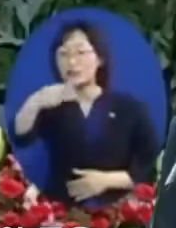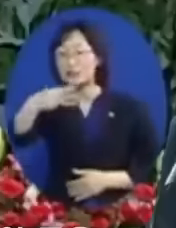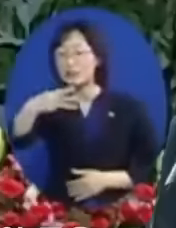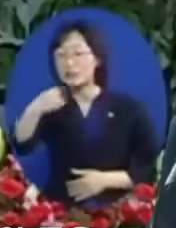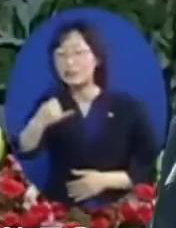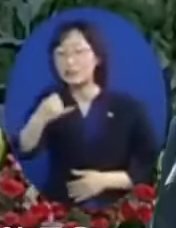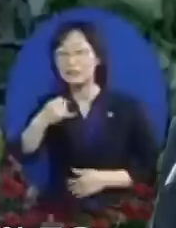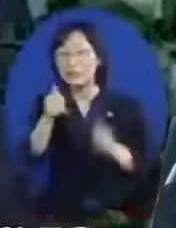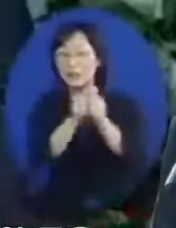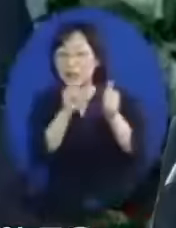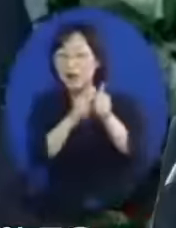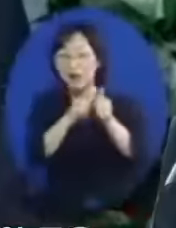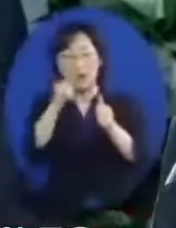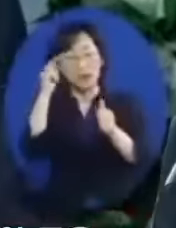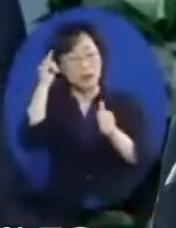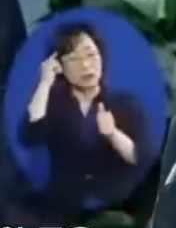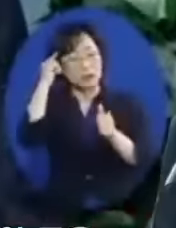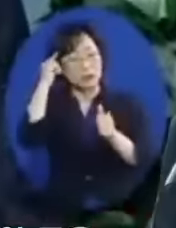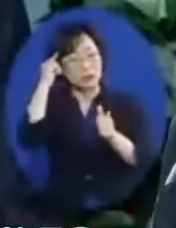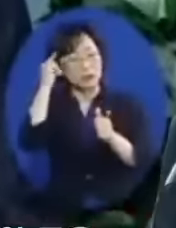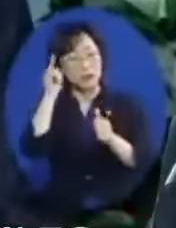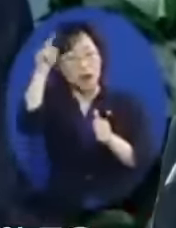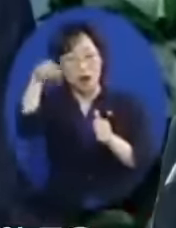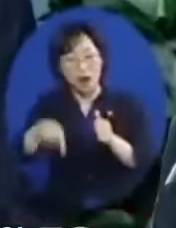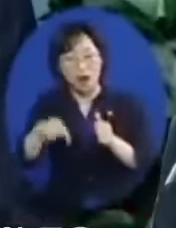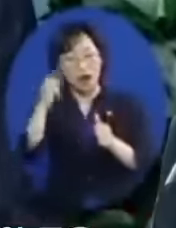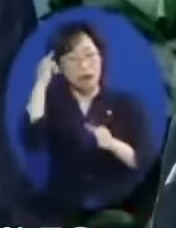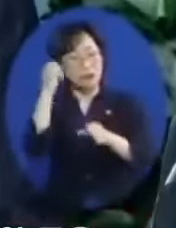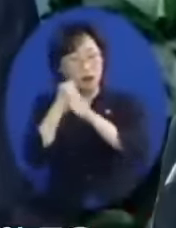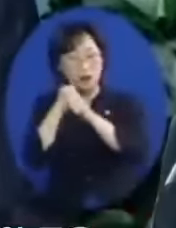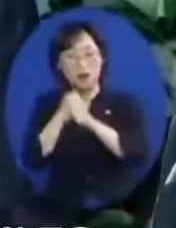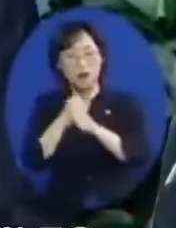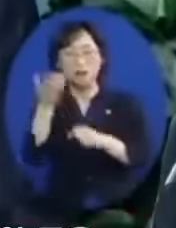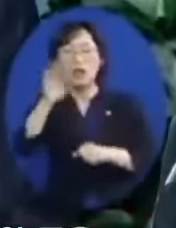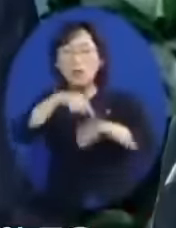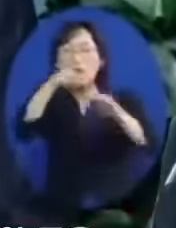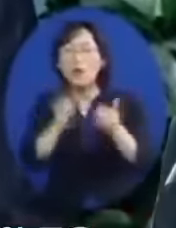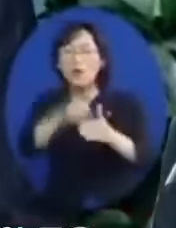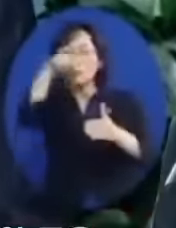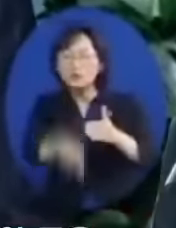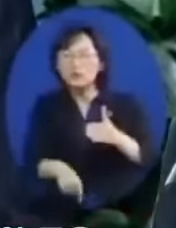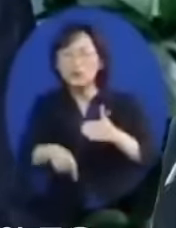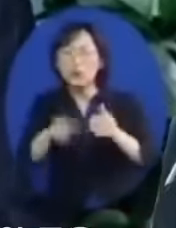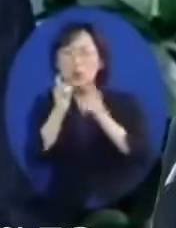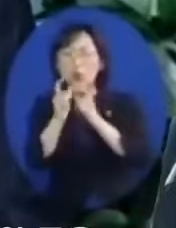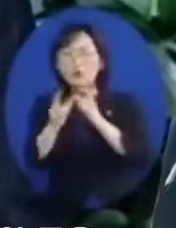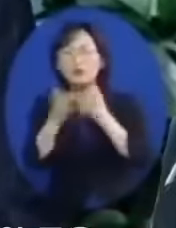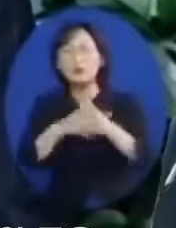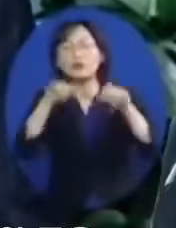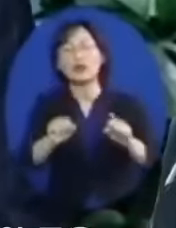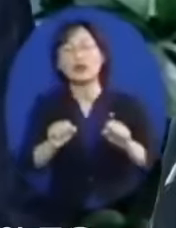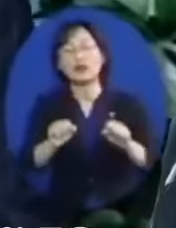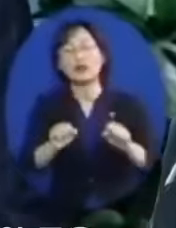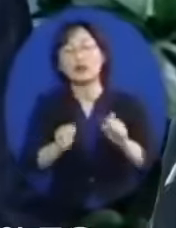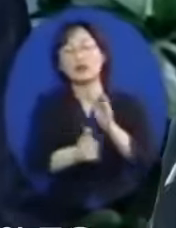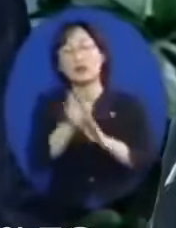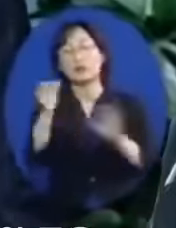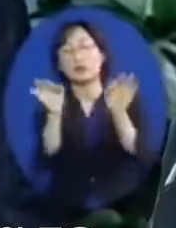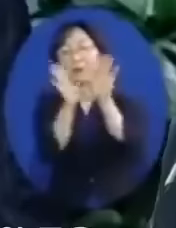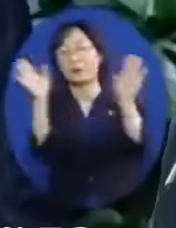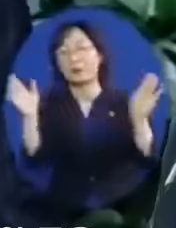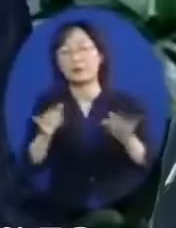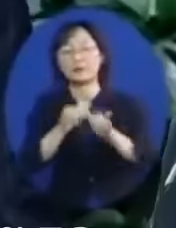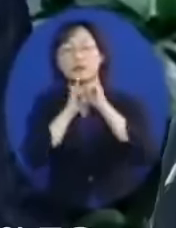그는 인생 문제에 부딪혀 마음의 심각한 고민을 한 끝에 도저히 살아갈 희망을 잃어버리고 자살하기로 작정을